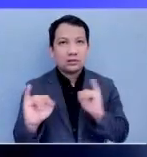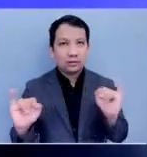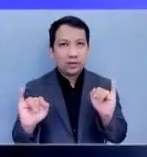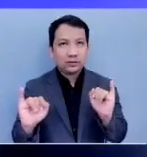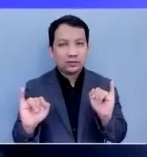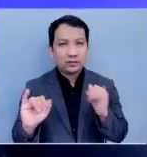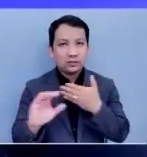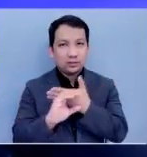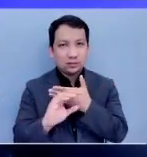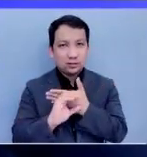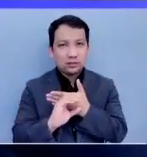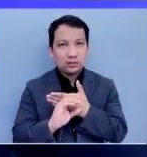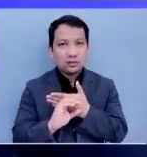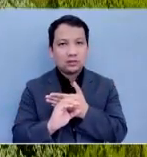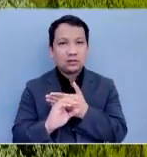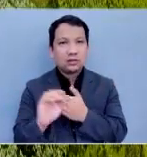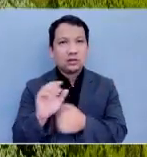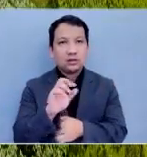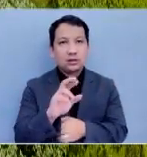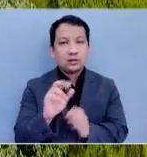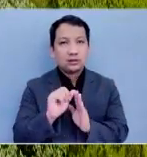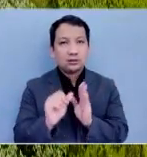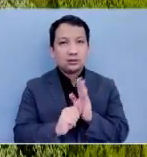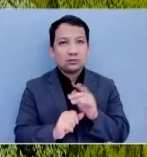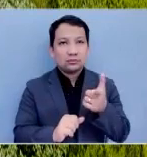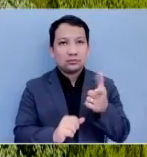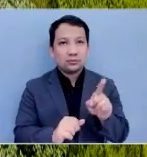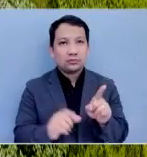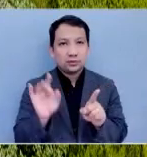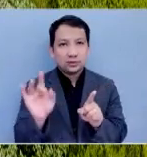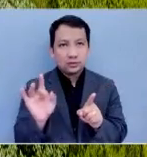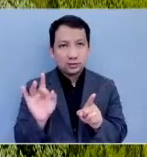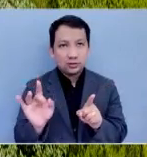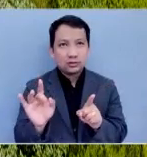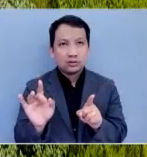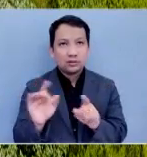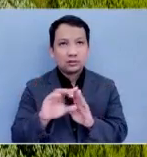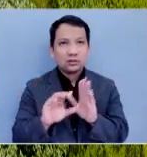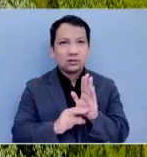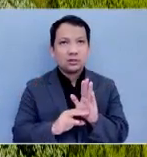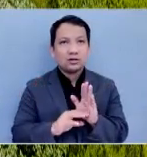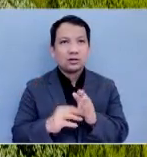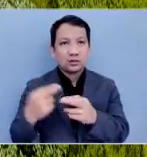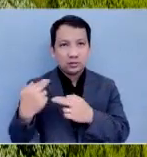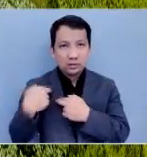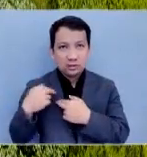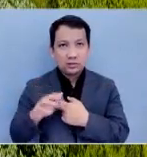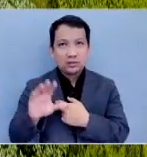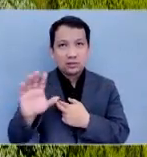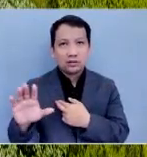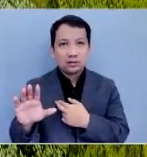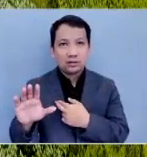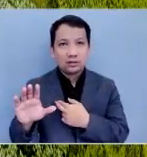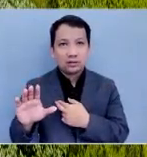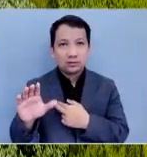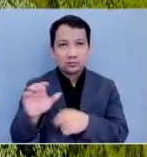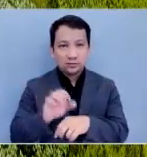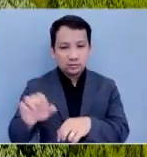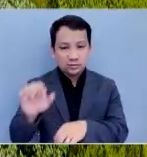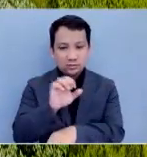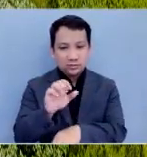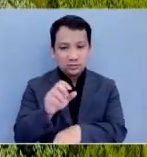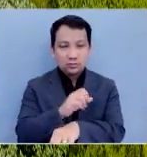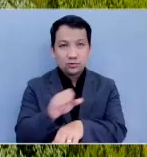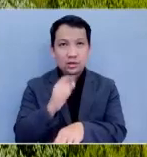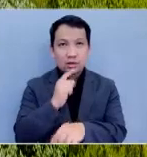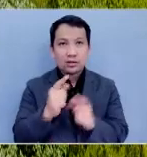contractor. Sa ilalim ng Article 2180 ng Civil Code, may pananagutan ang employer sa pinsalang ginawa